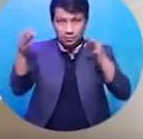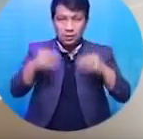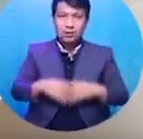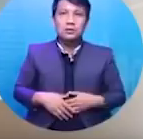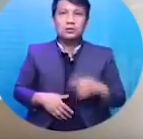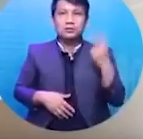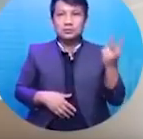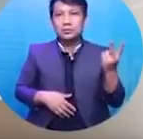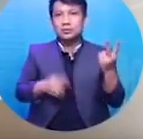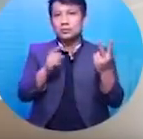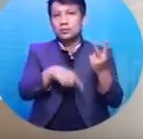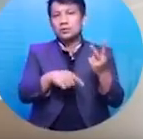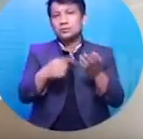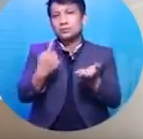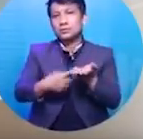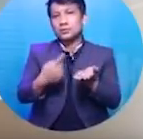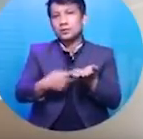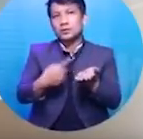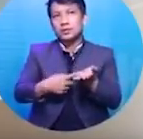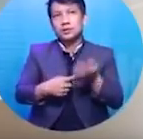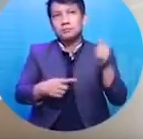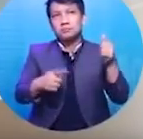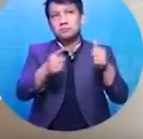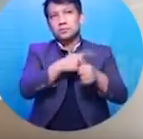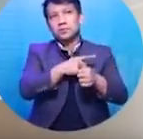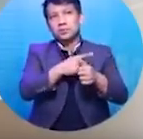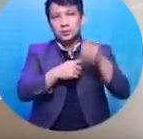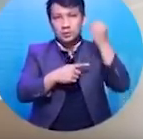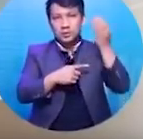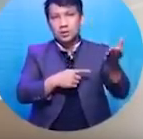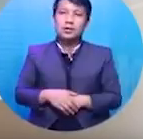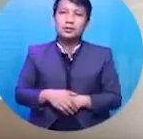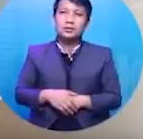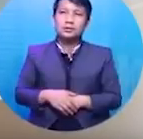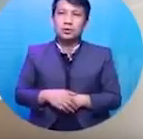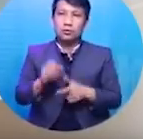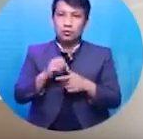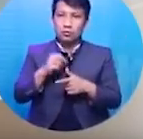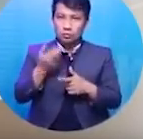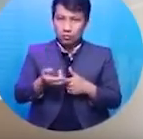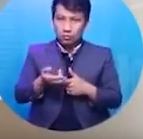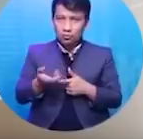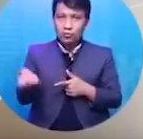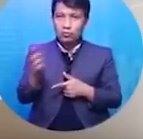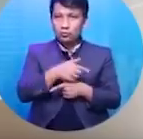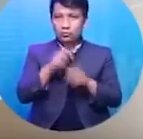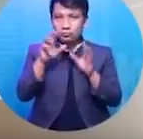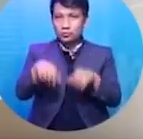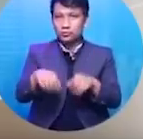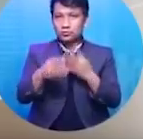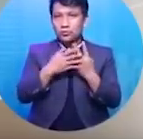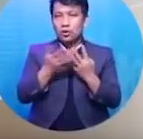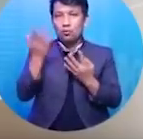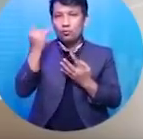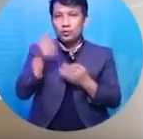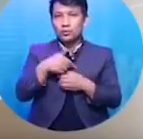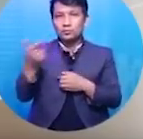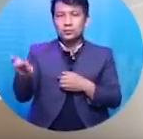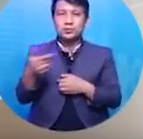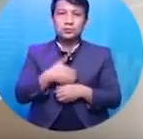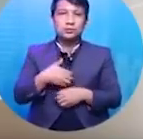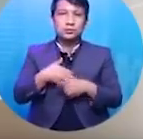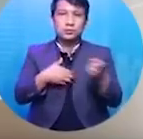pong pagpipilian nyo lang, sir, ha? Una, magpaparehab kayo, or makukulong kayo dahil kayo kakasuhan ni Mrs.